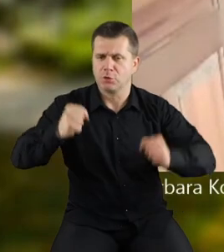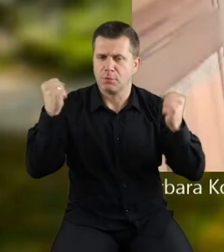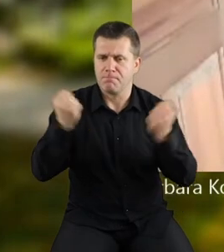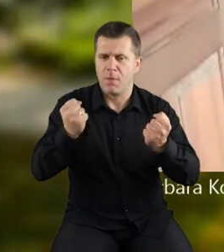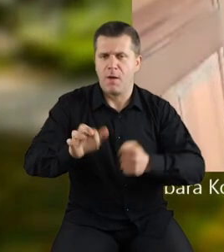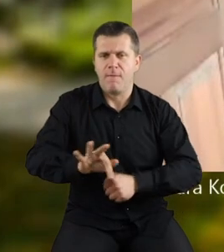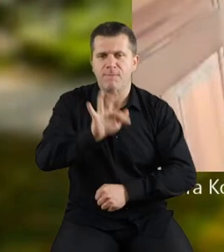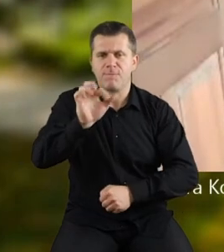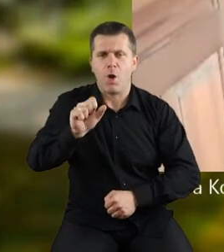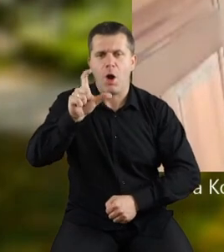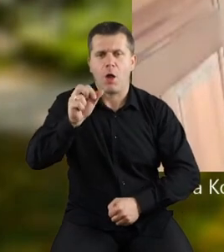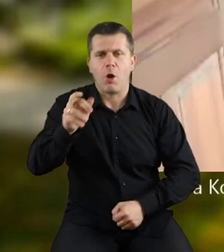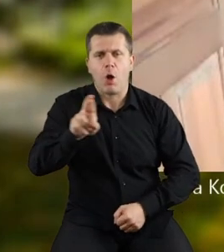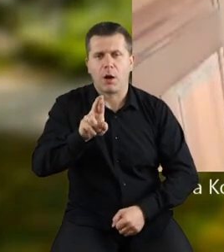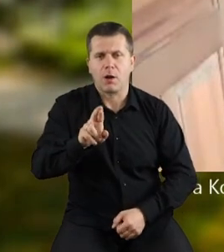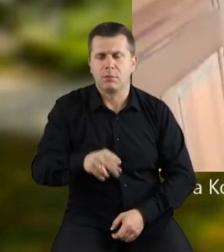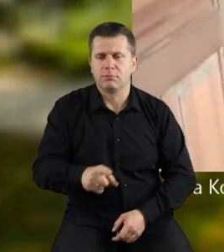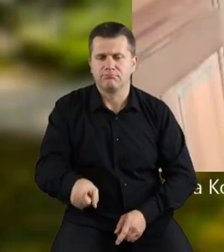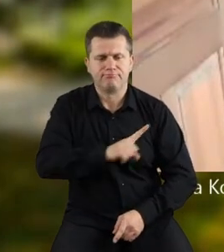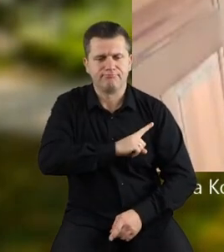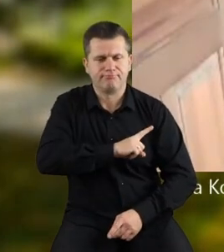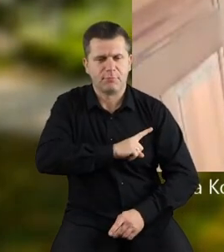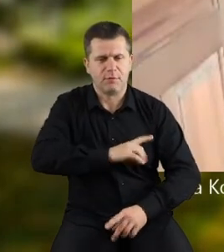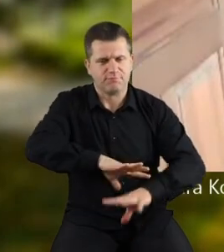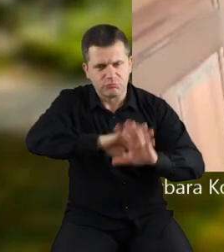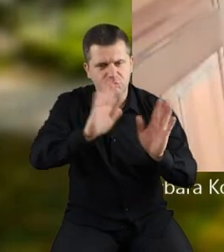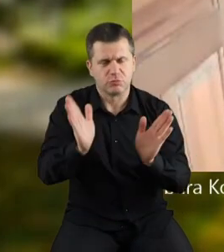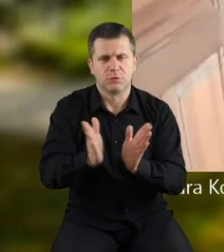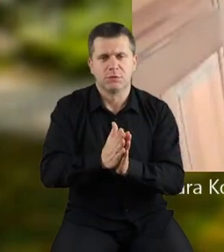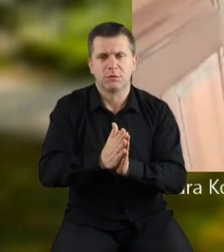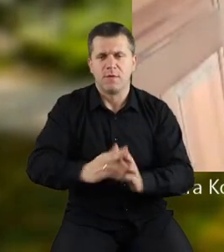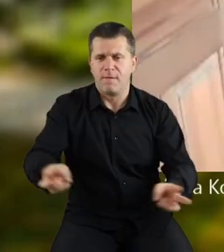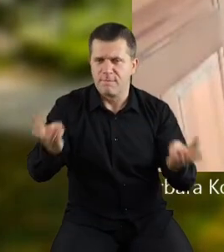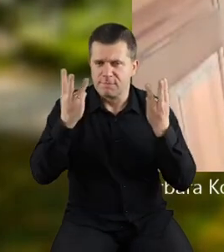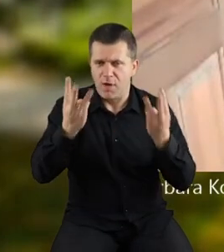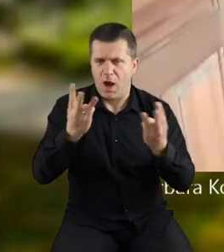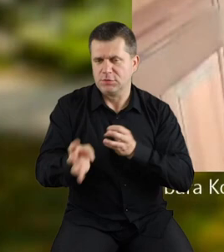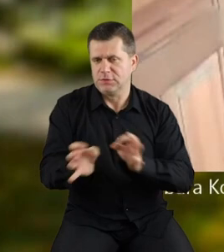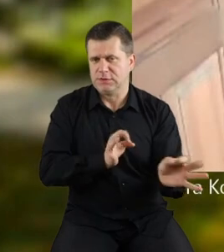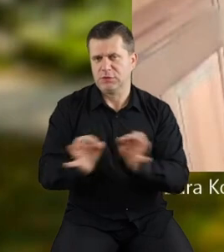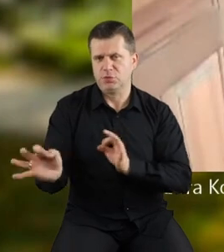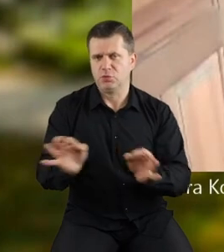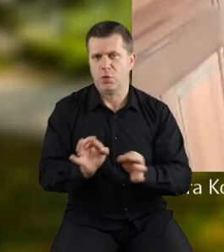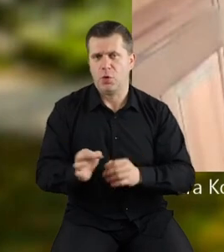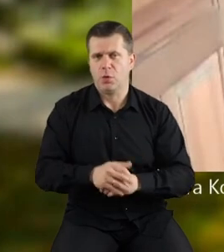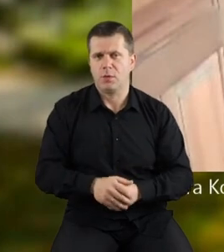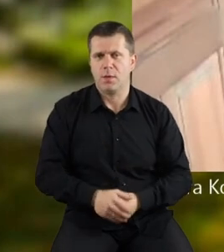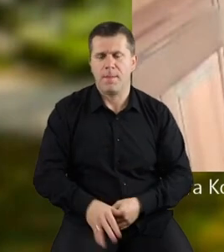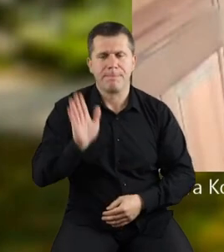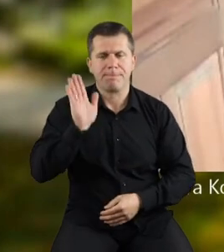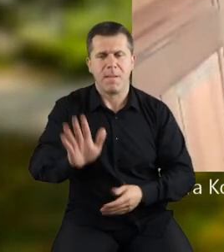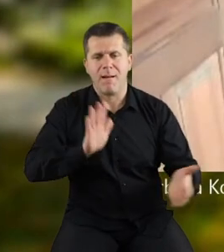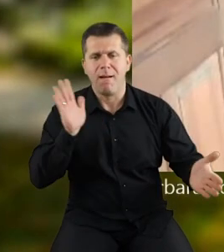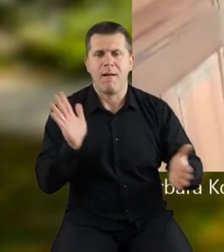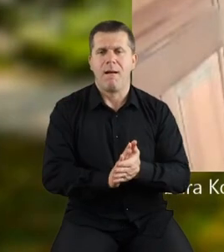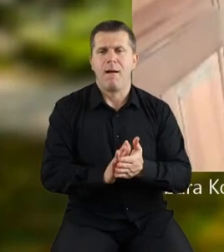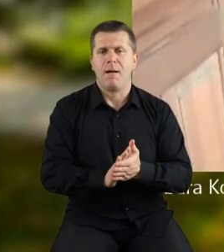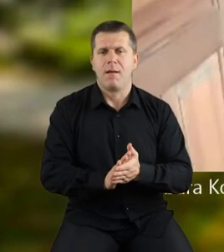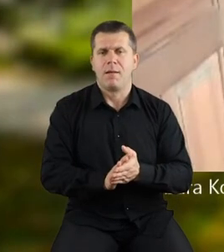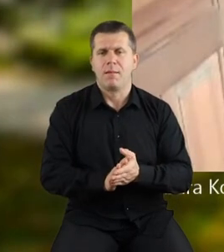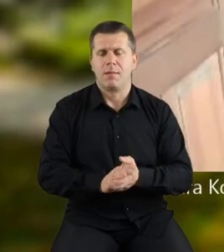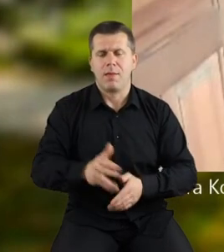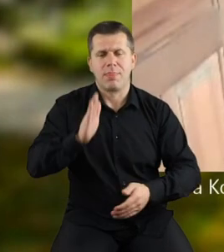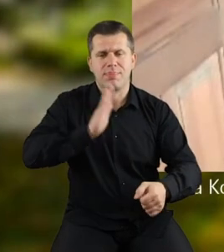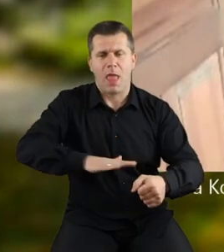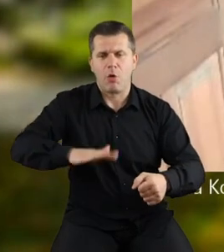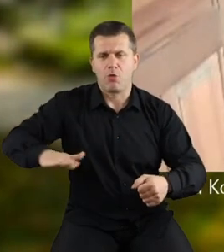i bardzo mocny folklor, stojący na straży wszystkich tych ważnych historii, które mają charakter